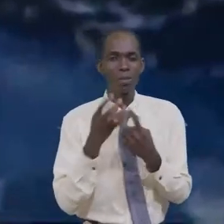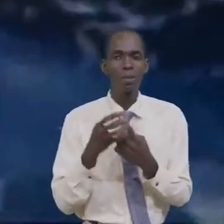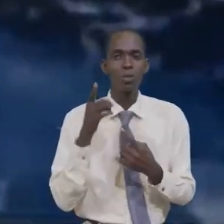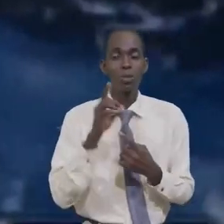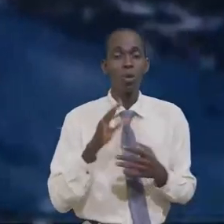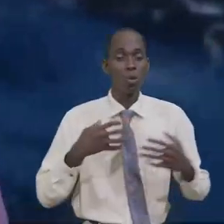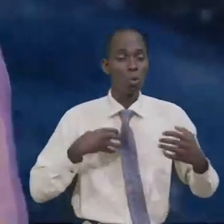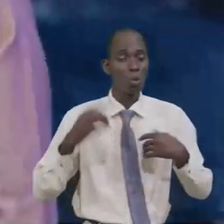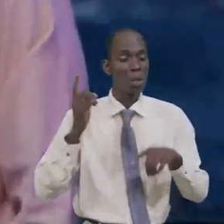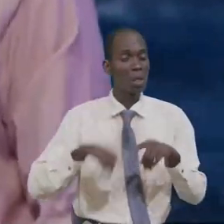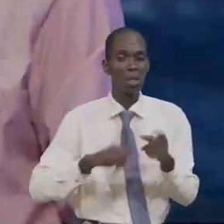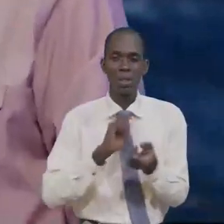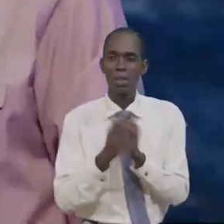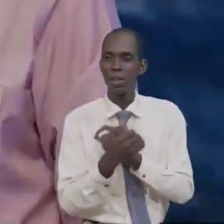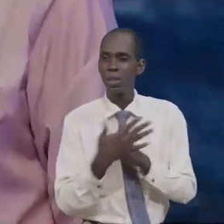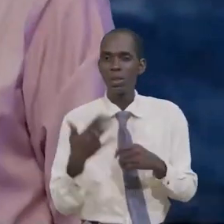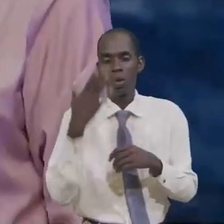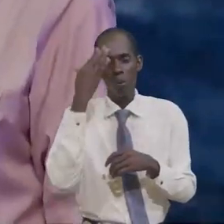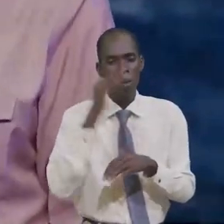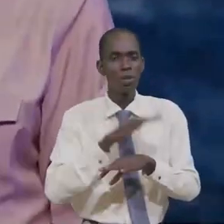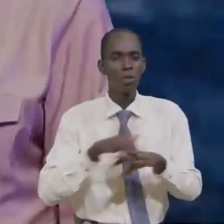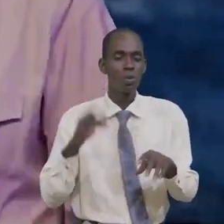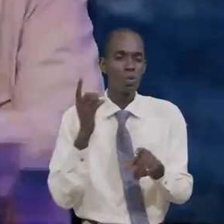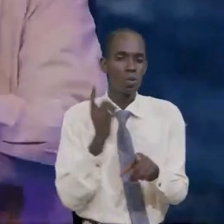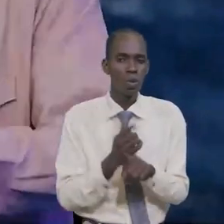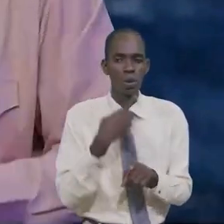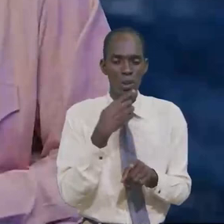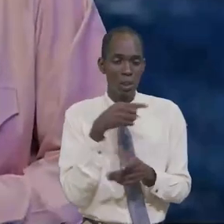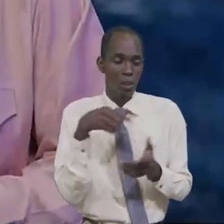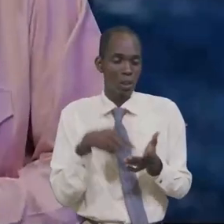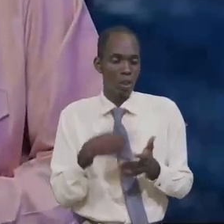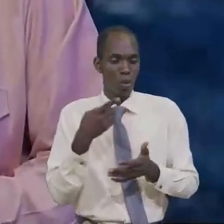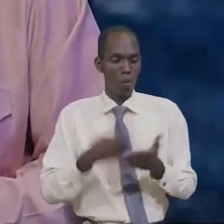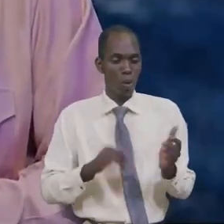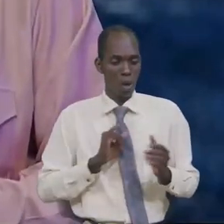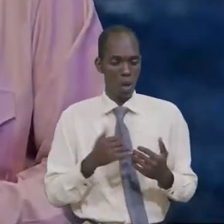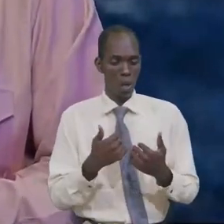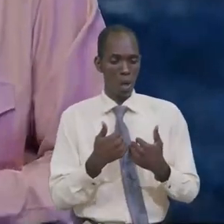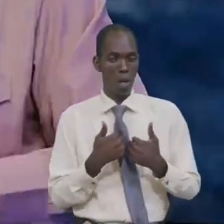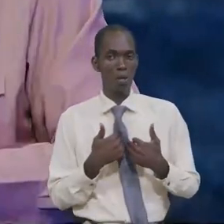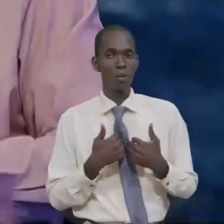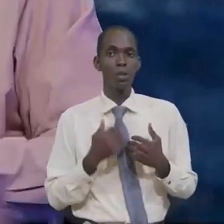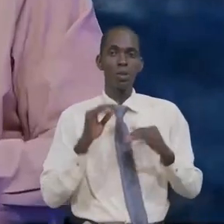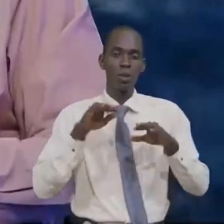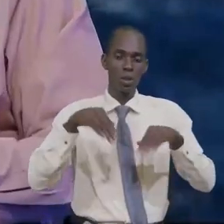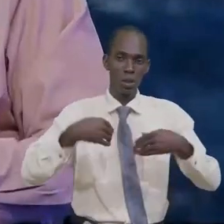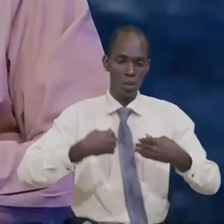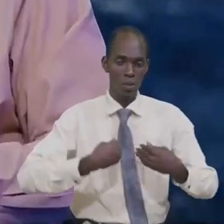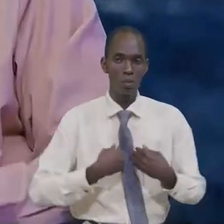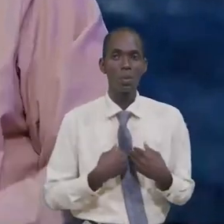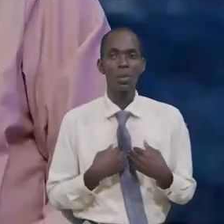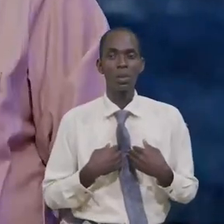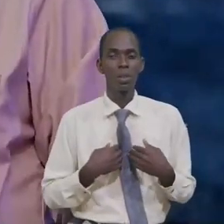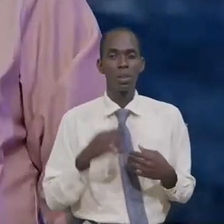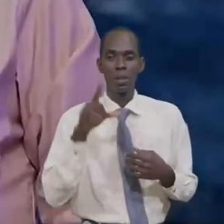changé pourquoi ne pas dire voici ce que j'ai donné moi un citron je m'en prends pas du citron